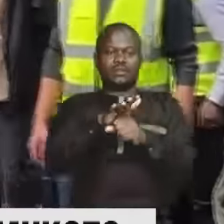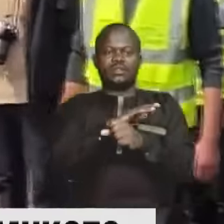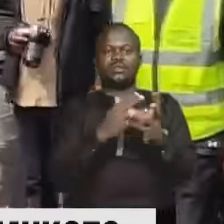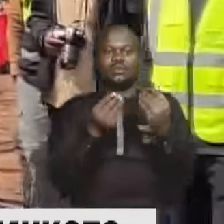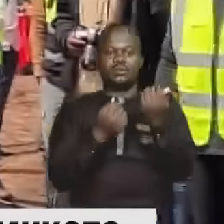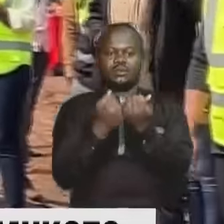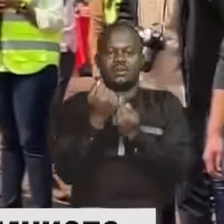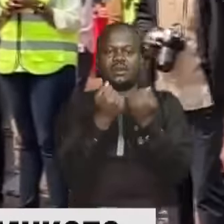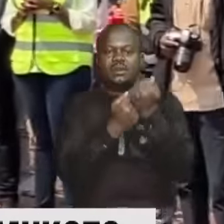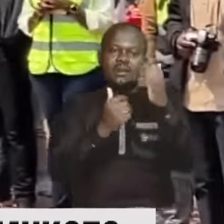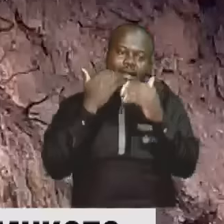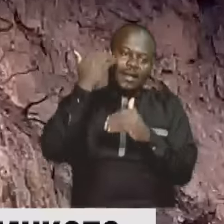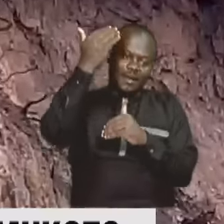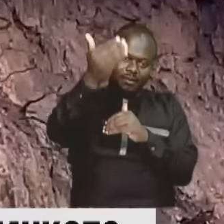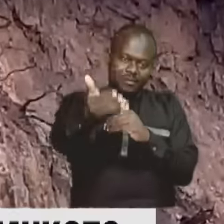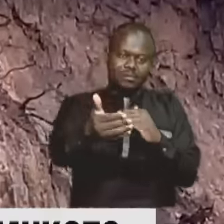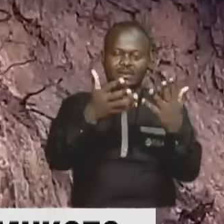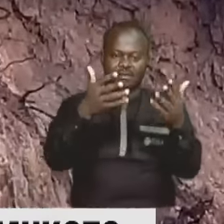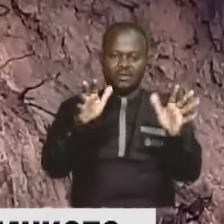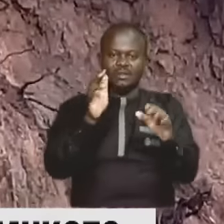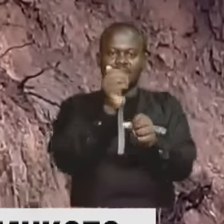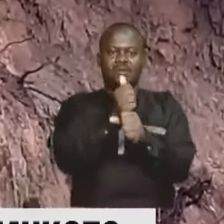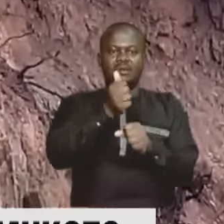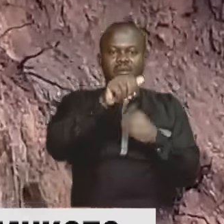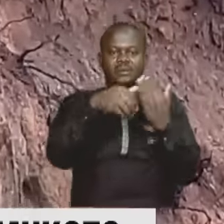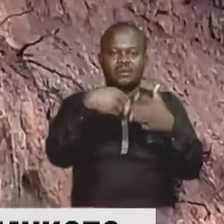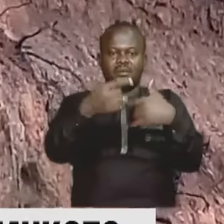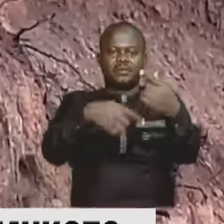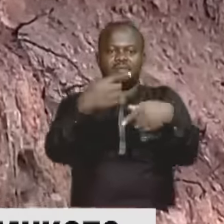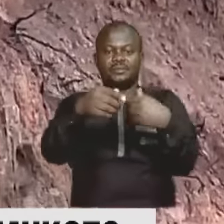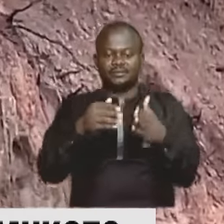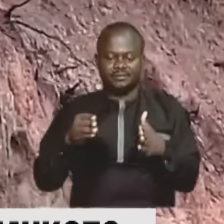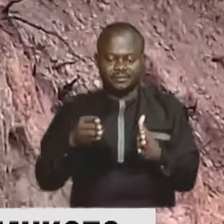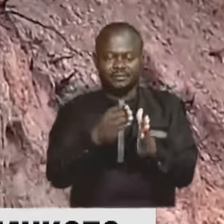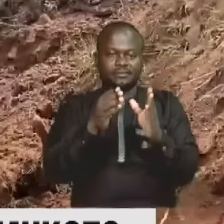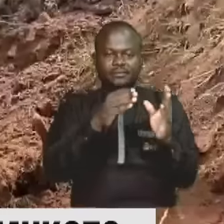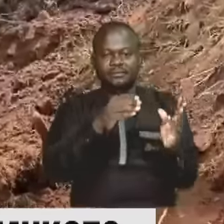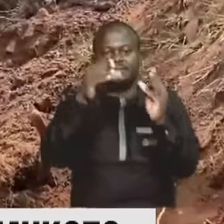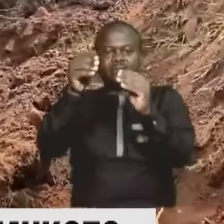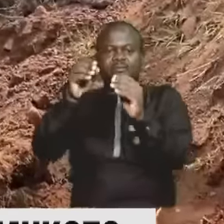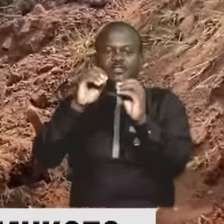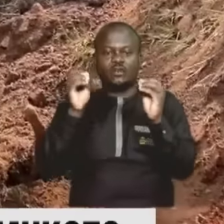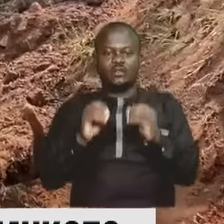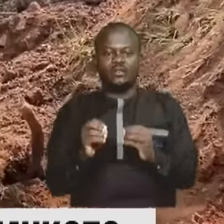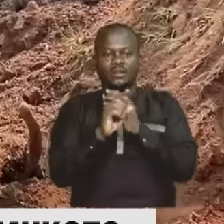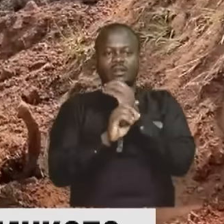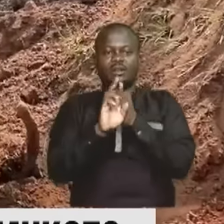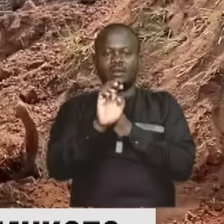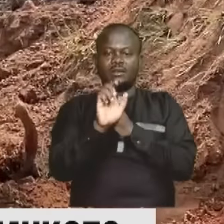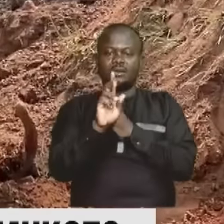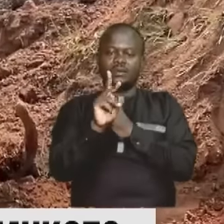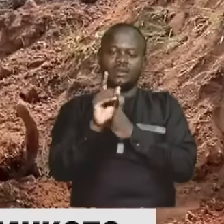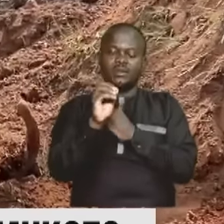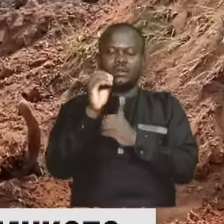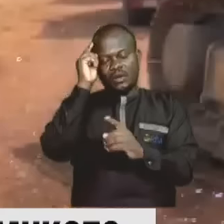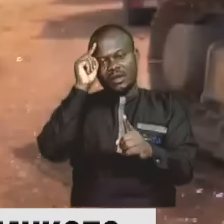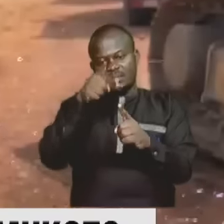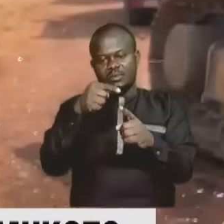ubuhahirane hanyuma ariko iyuzura ryawo rizakomeza guca inzira yo kwimurirayo ibiro by'akarere ka Rurindo hagamijwe gukomeza